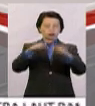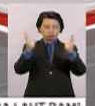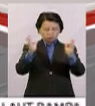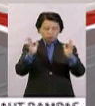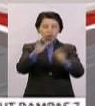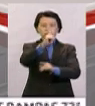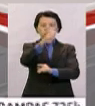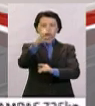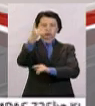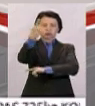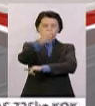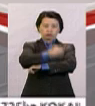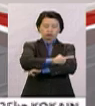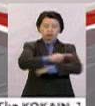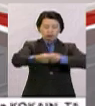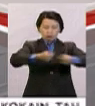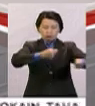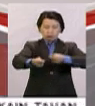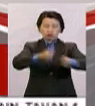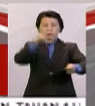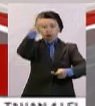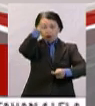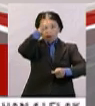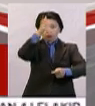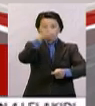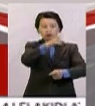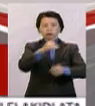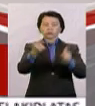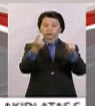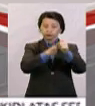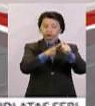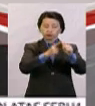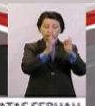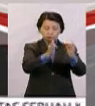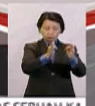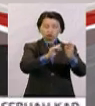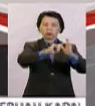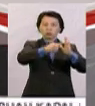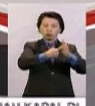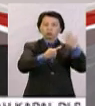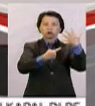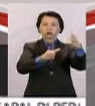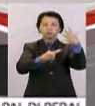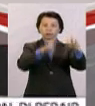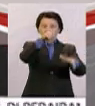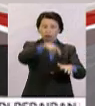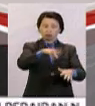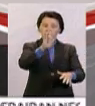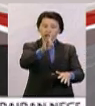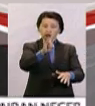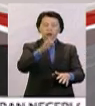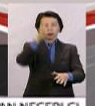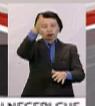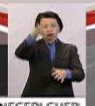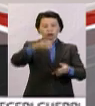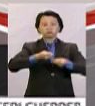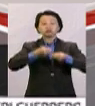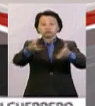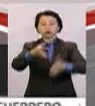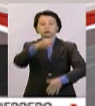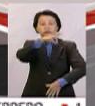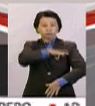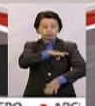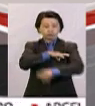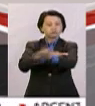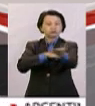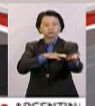tempoh 100 hari pentadbiran. Dan fasa pertama AISuri telah bermula 15 Ogos lalu dan dijangka memberi manfaat kepada